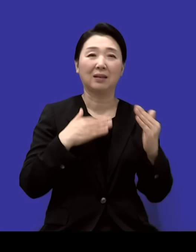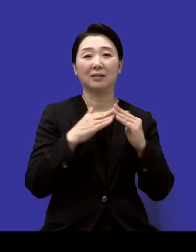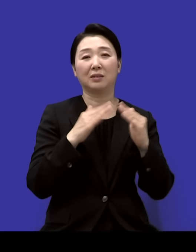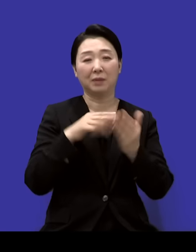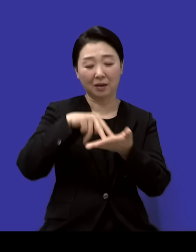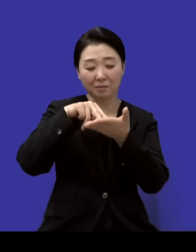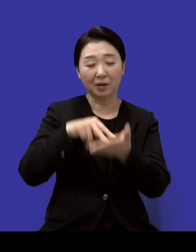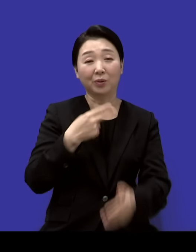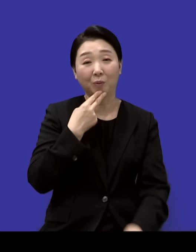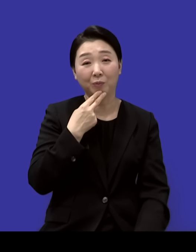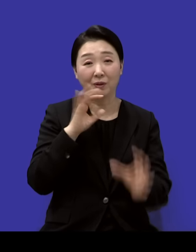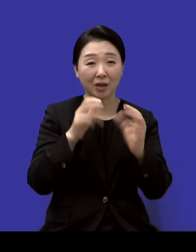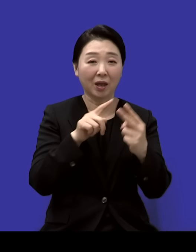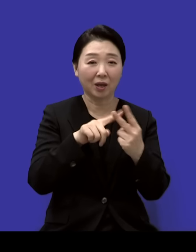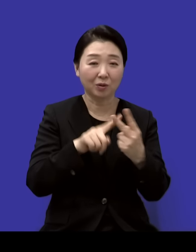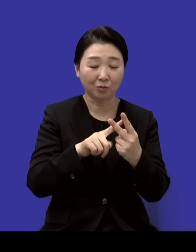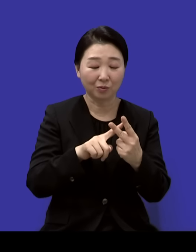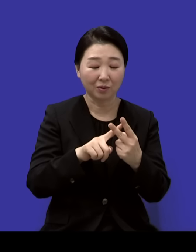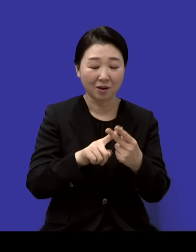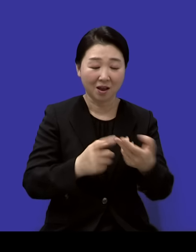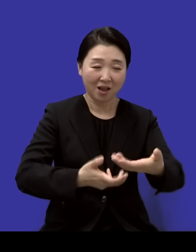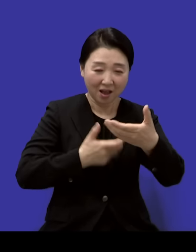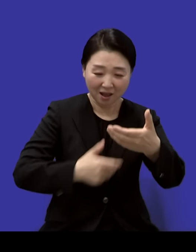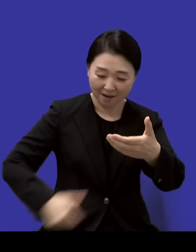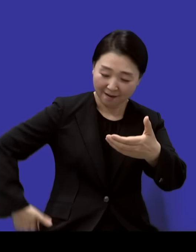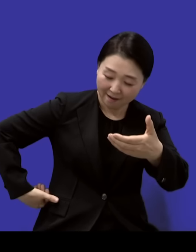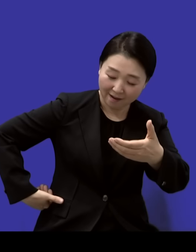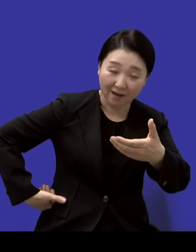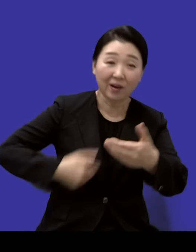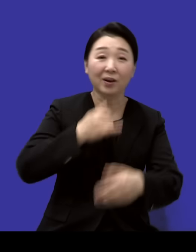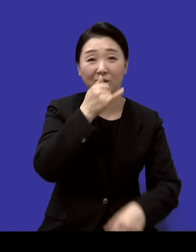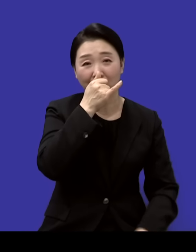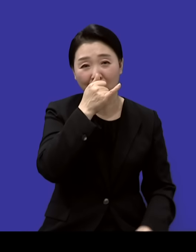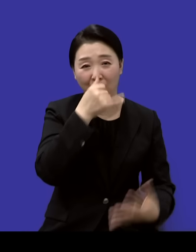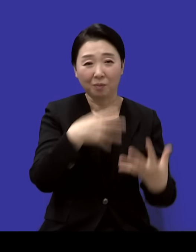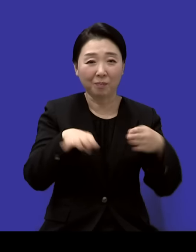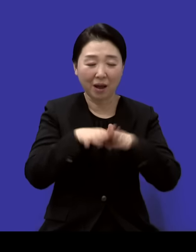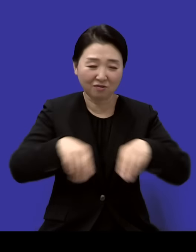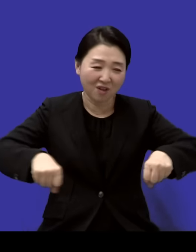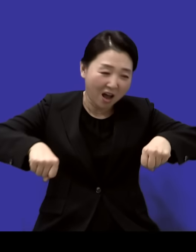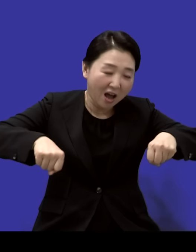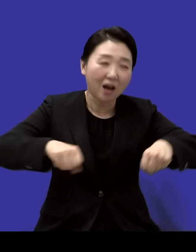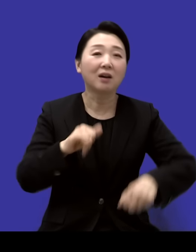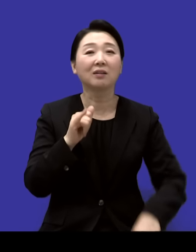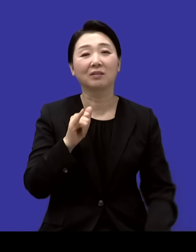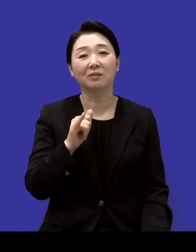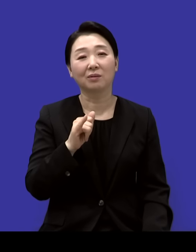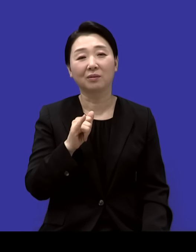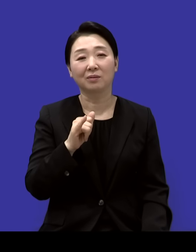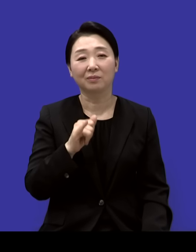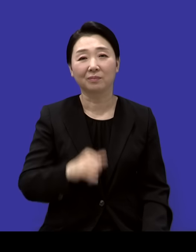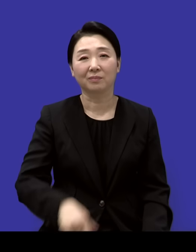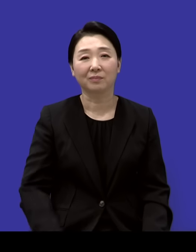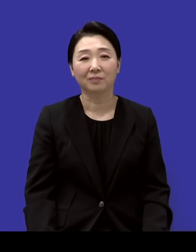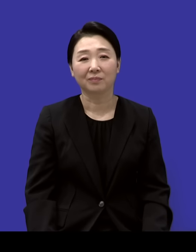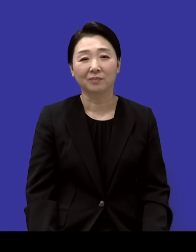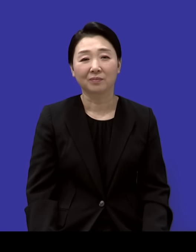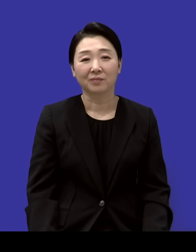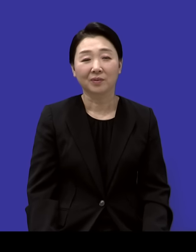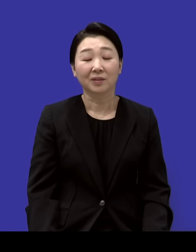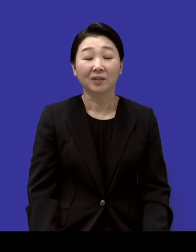없이 그러니까 애 둘을 앞뒤로 업고 장을 보면 마트에 이게 박스 두 박스를 혼자 들고 장을 봐가면서 그때는 뭐